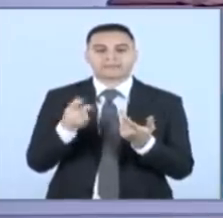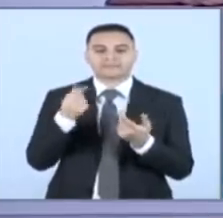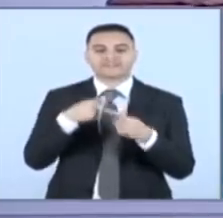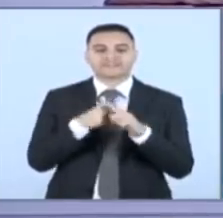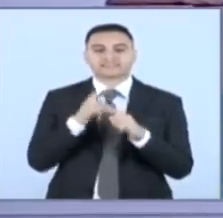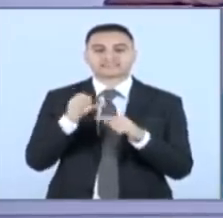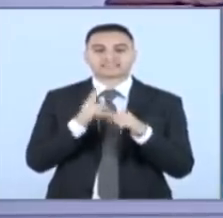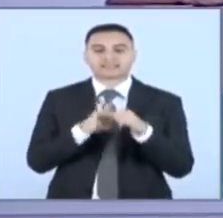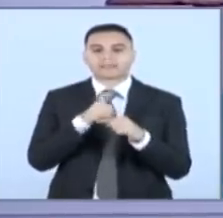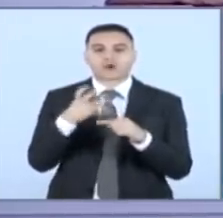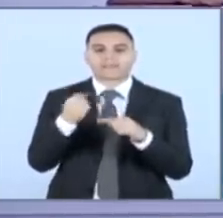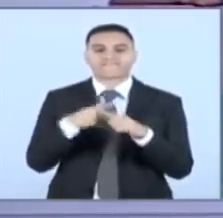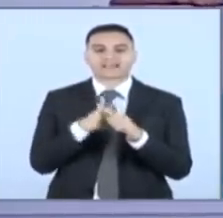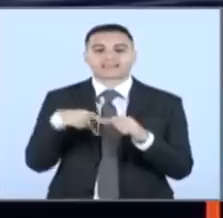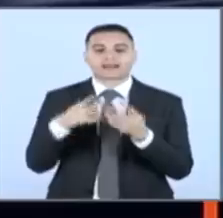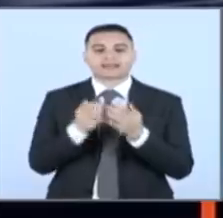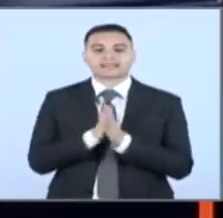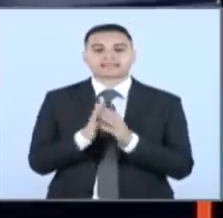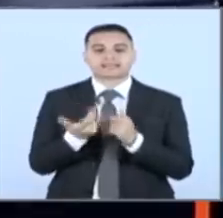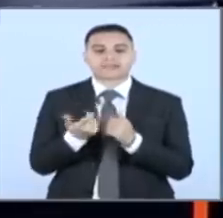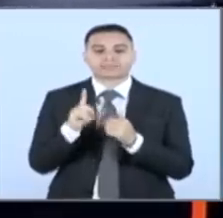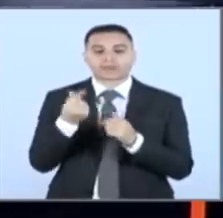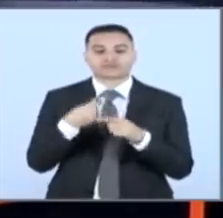15 في 9 زائد 140 في 8 يساوي كام؟